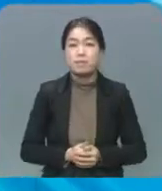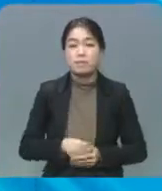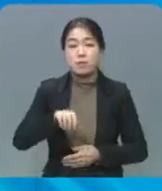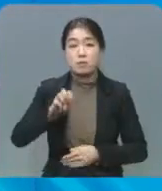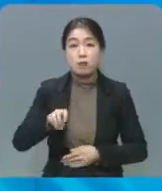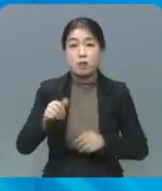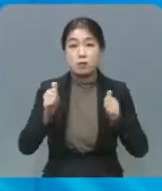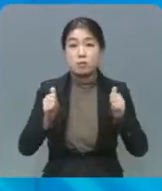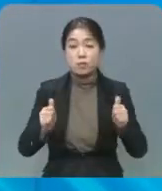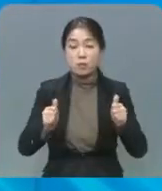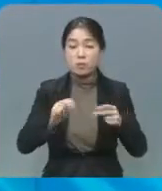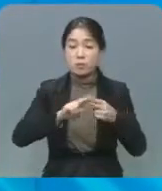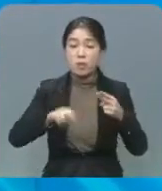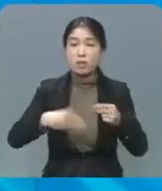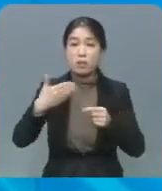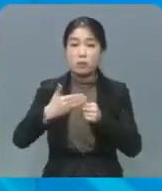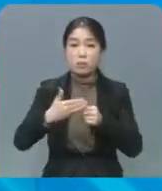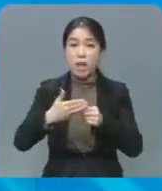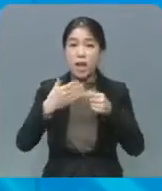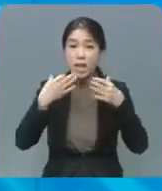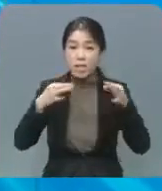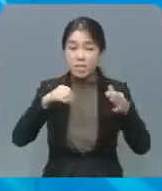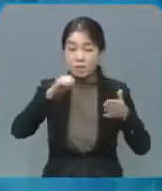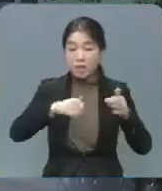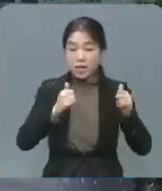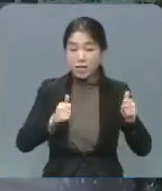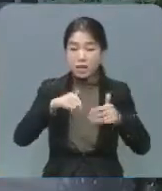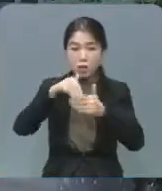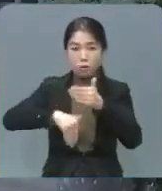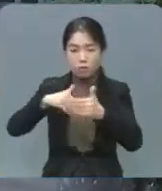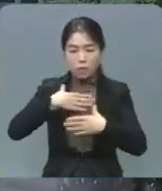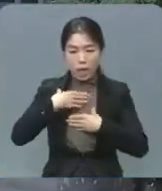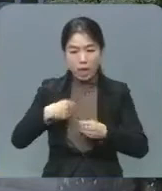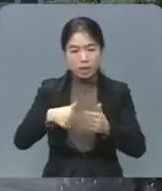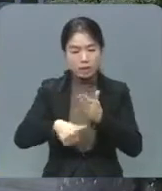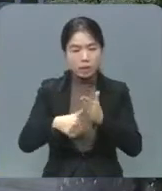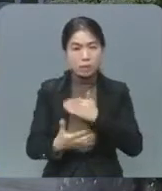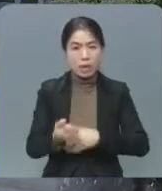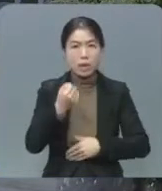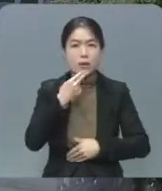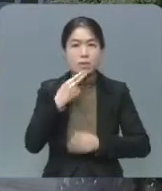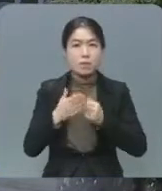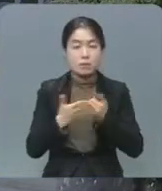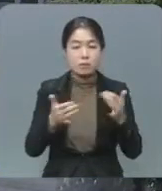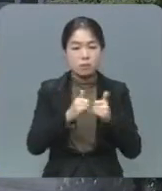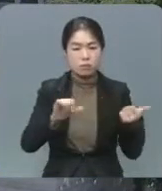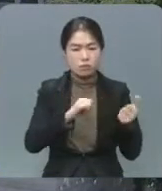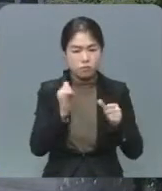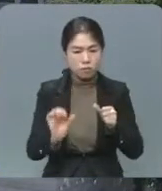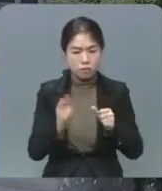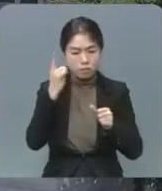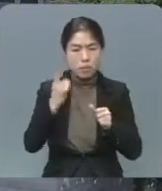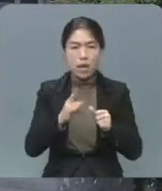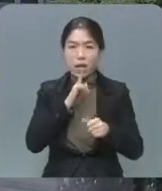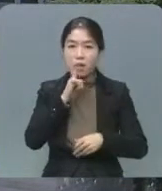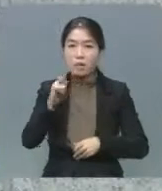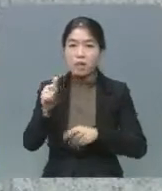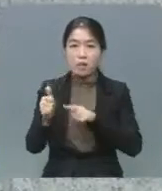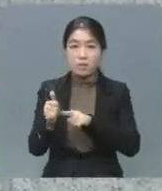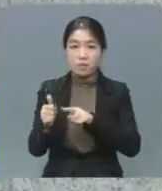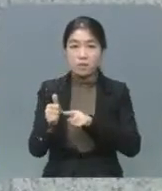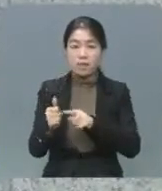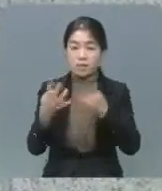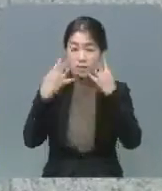광주지법 형사 9단독 김두희 판사는 공사현장에 안전장치를 갖추지 않아 노동자를 숨지게 한 혐의로 기소된 a 씨에게